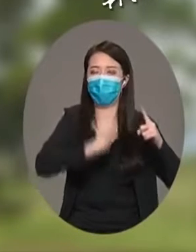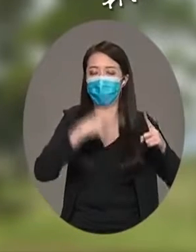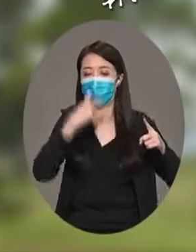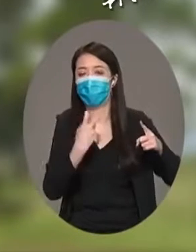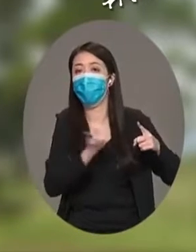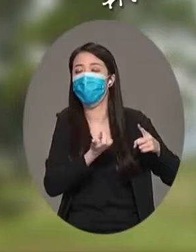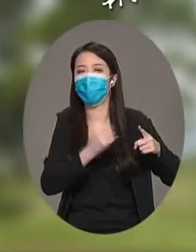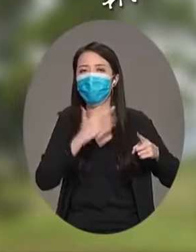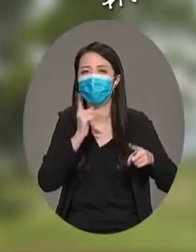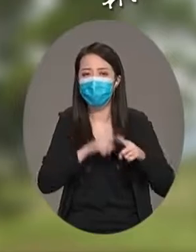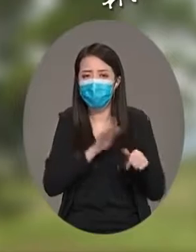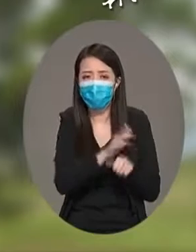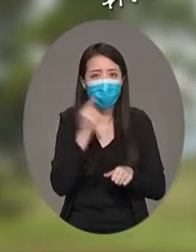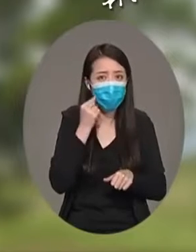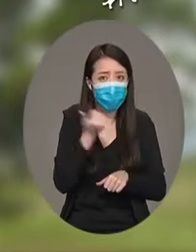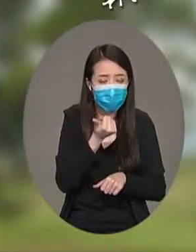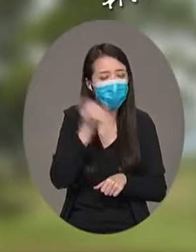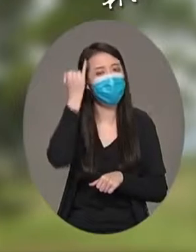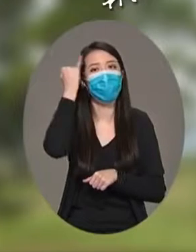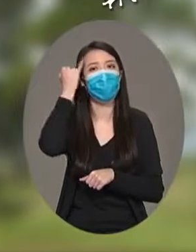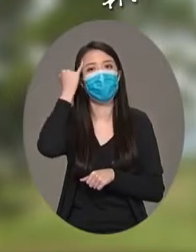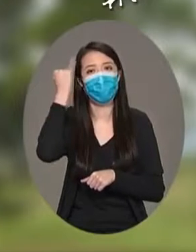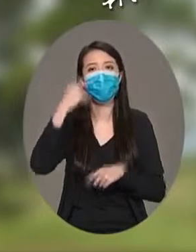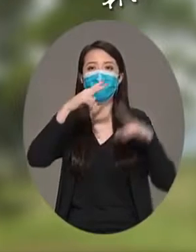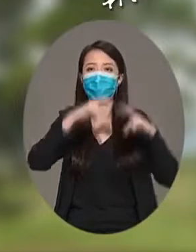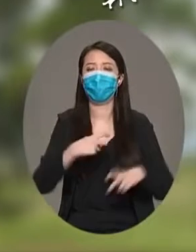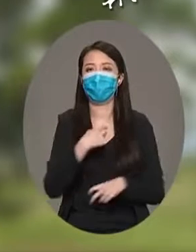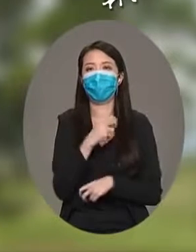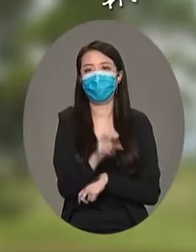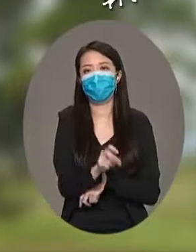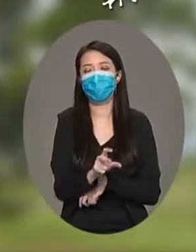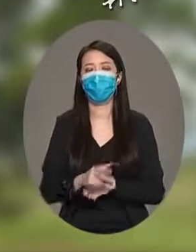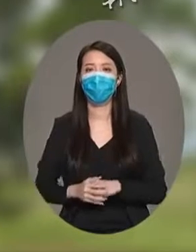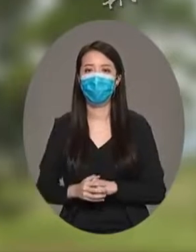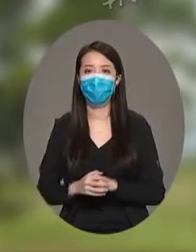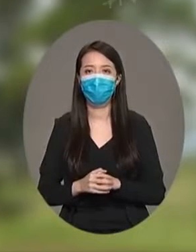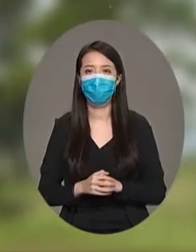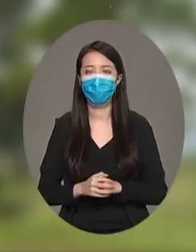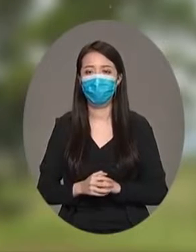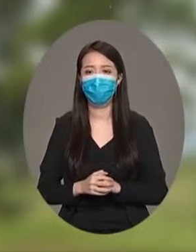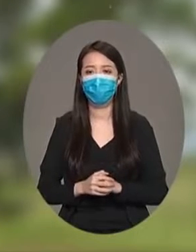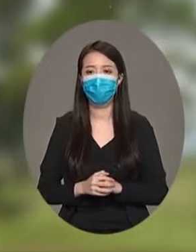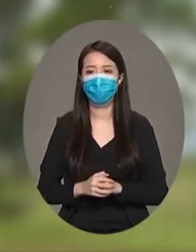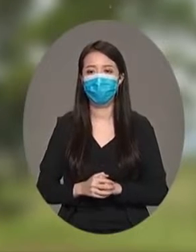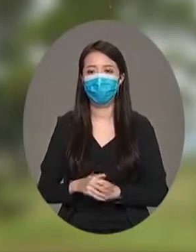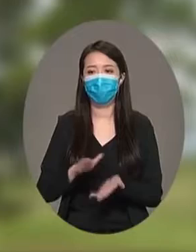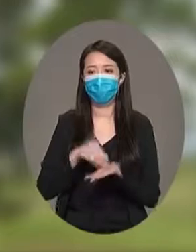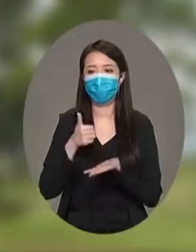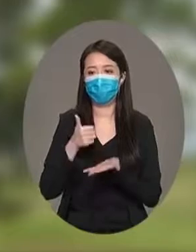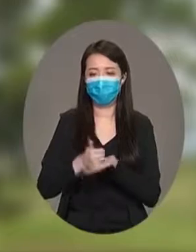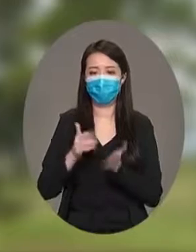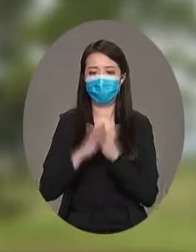能夠增加生存率仍屬未知之數，所以仍有待研究。成報報